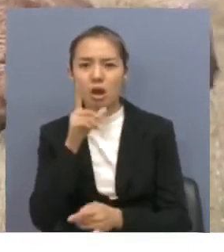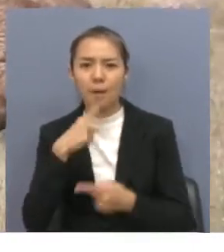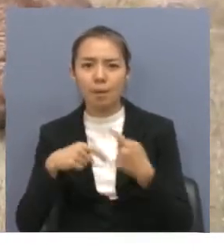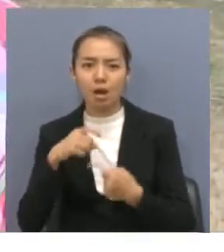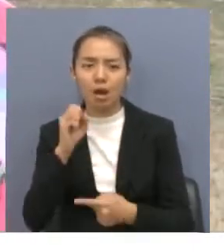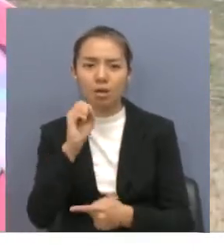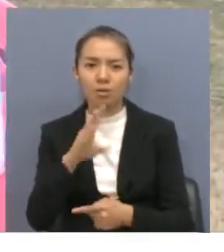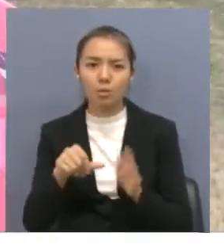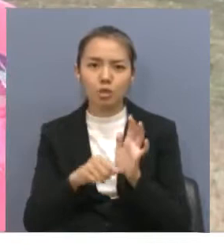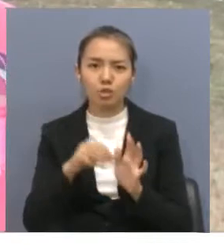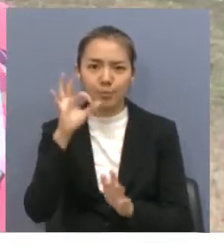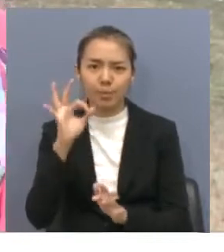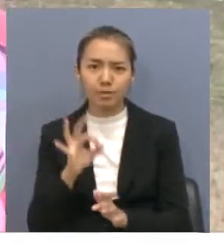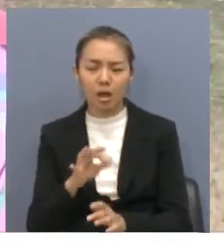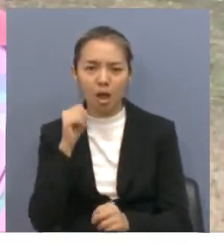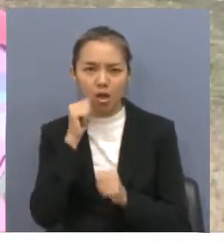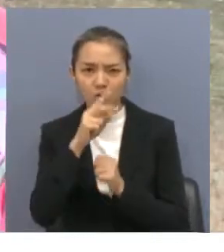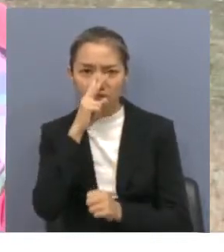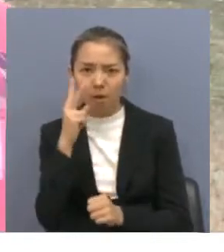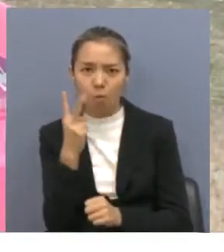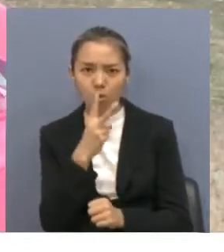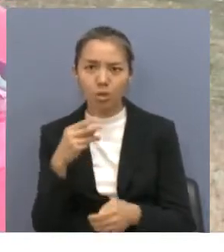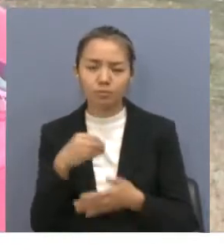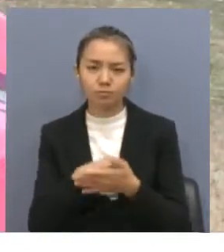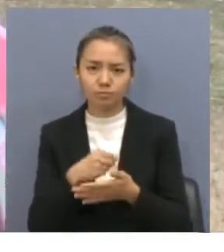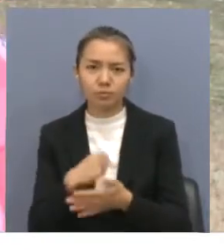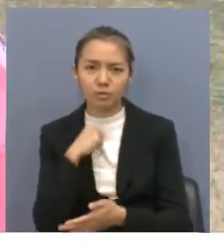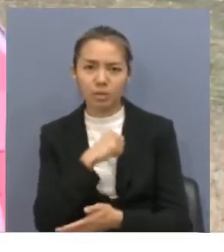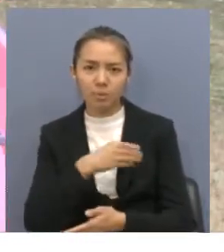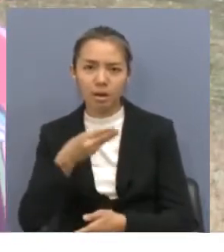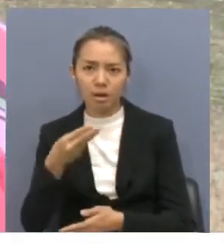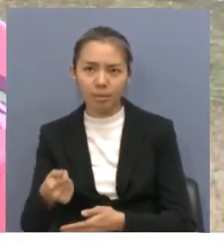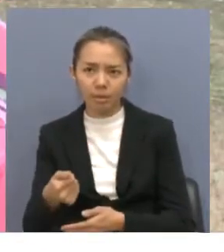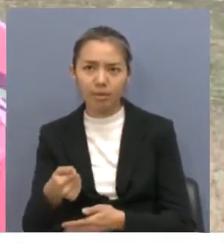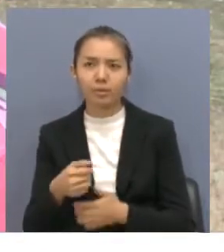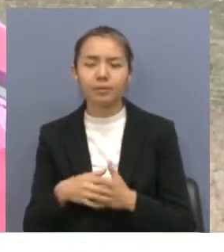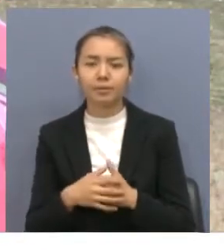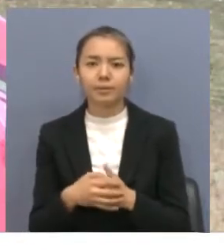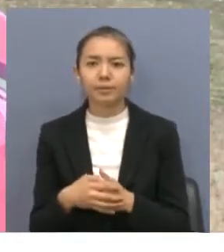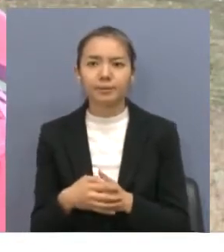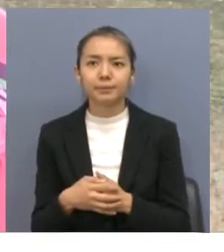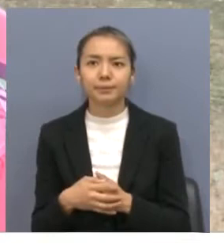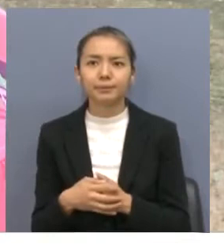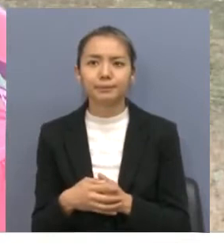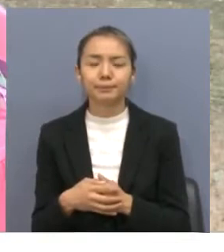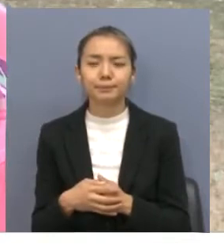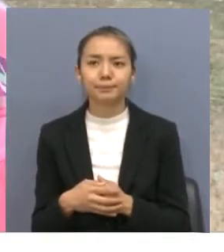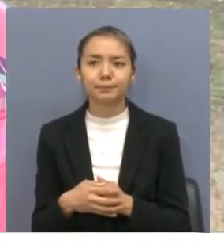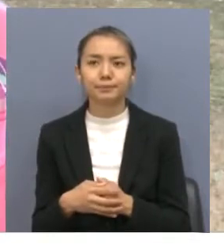6%-пенен. 2 жылда процентін сап отырам, 2 жылдан кейін өзін салам. Төл алғысын көйін, төлді сол